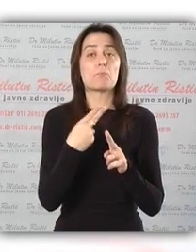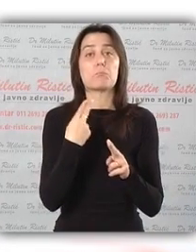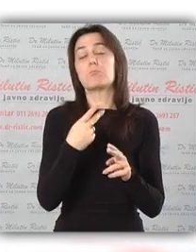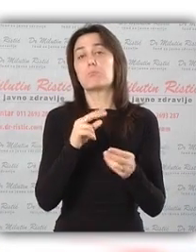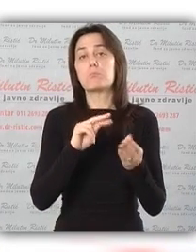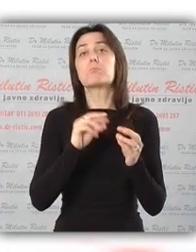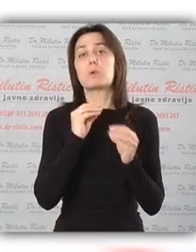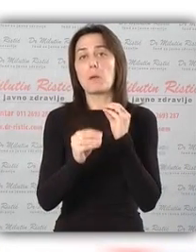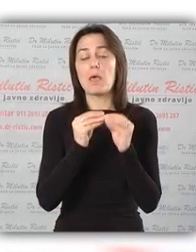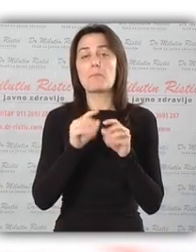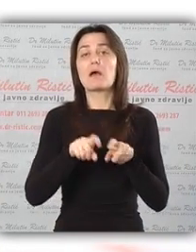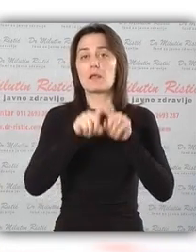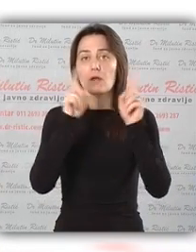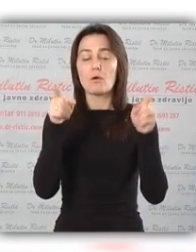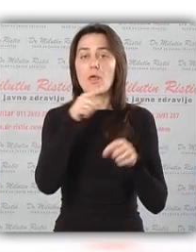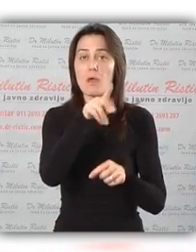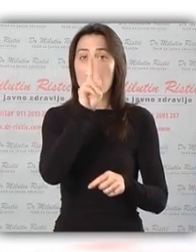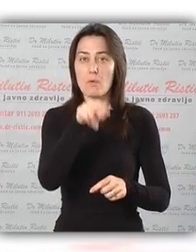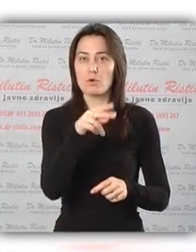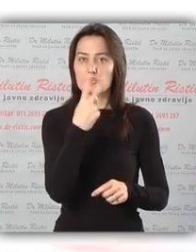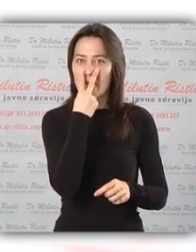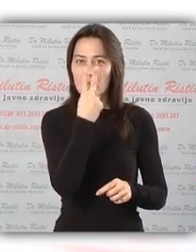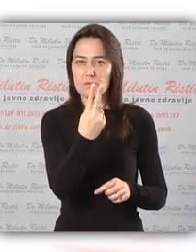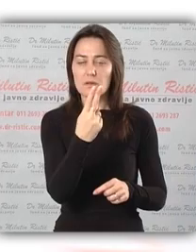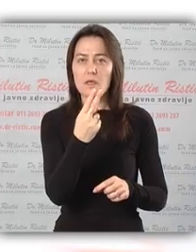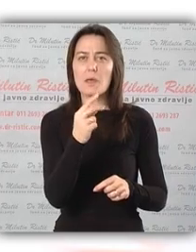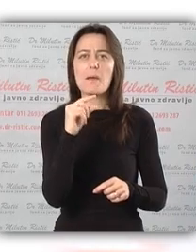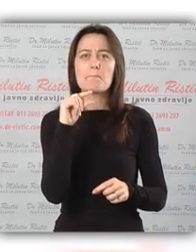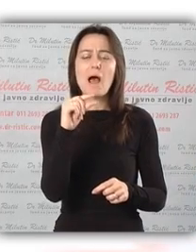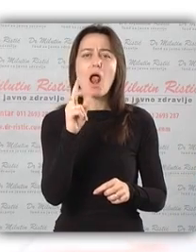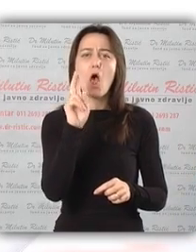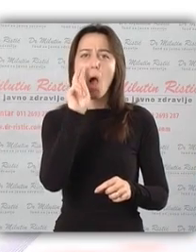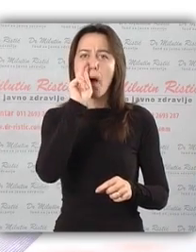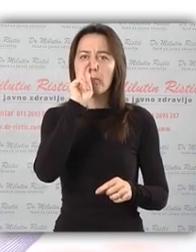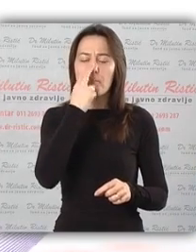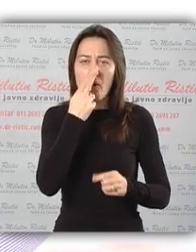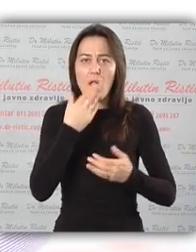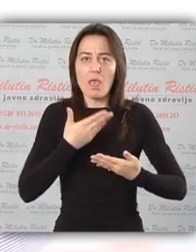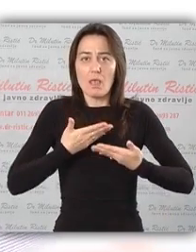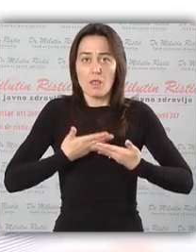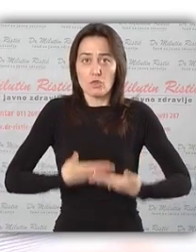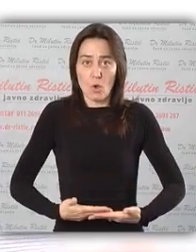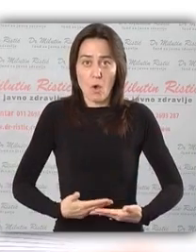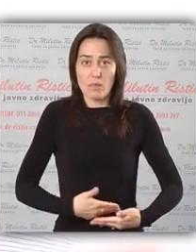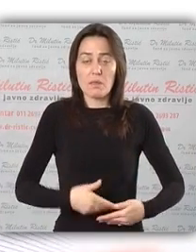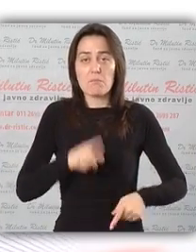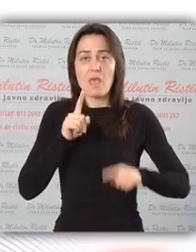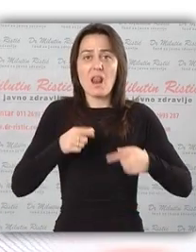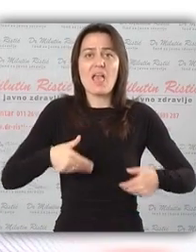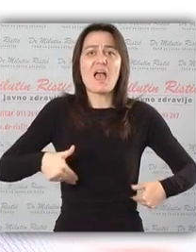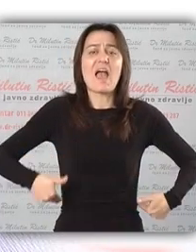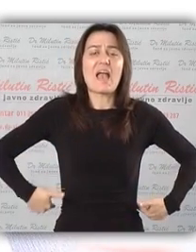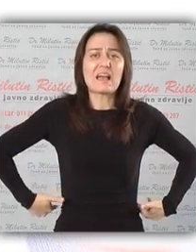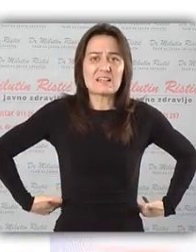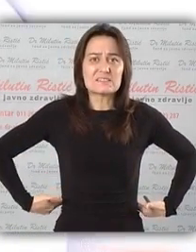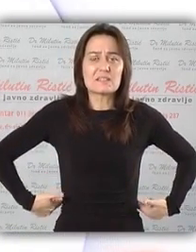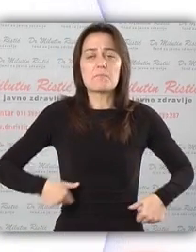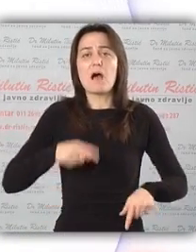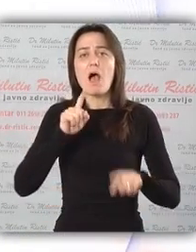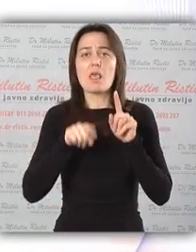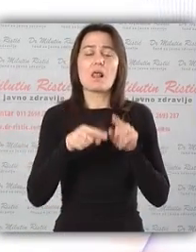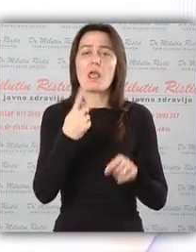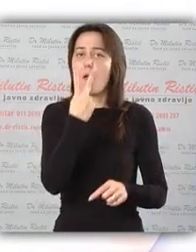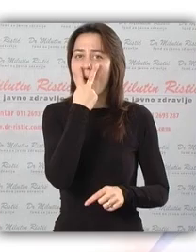tegoba ginekologu. Te tegobe mogu biti u vidu slabijeg bola u donjem delu stomaka ili u